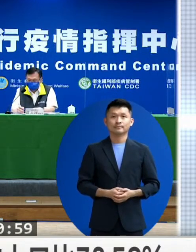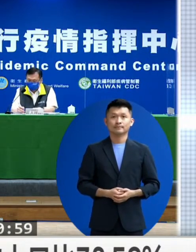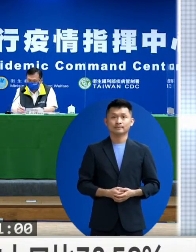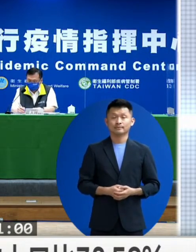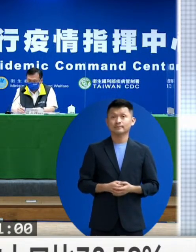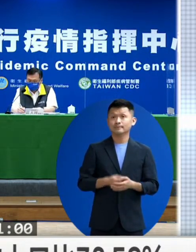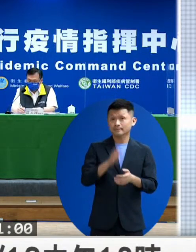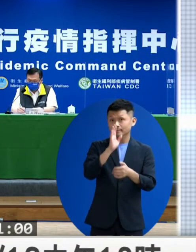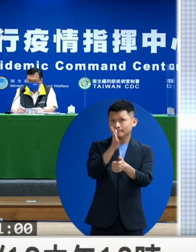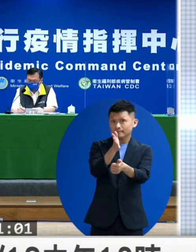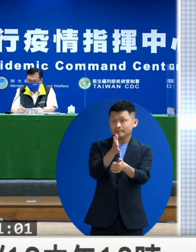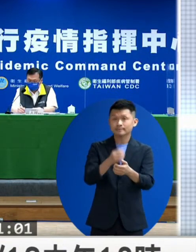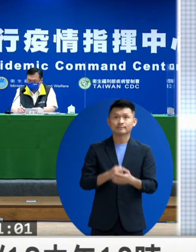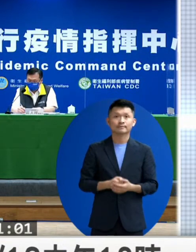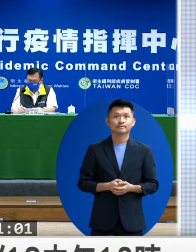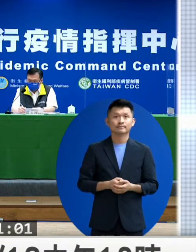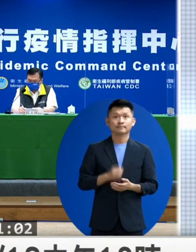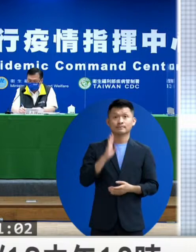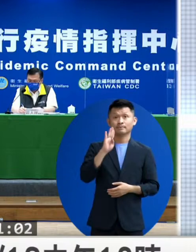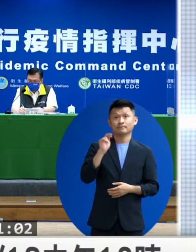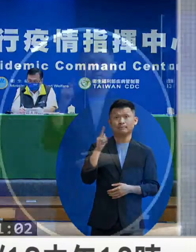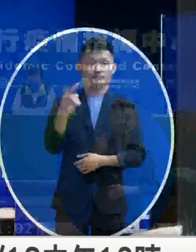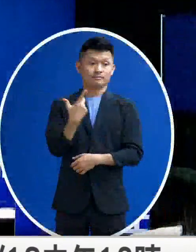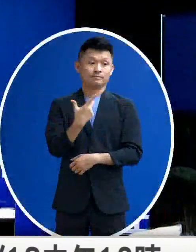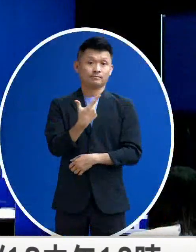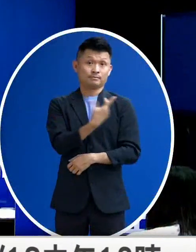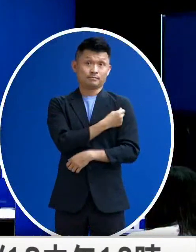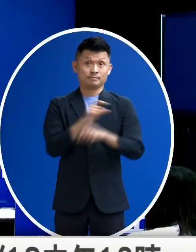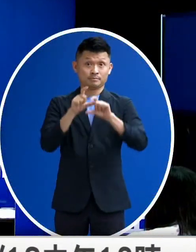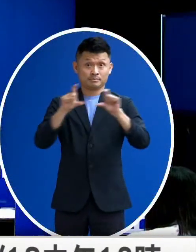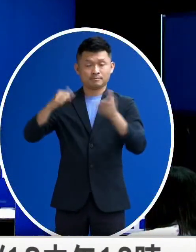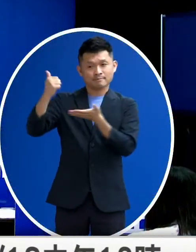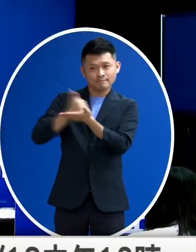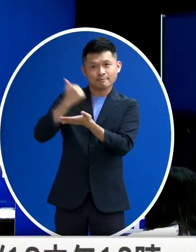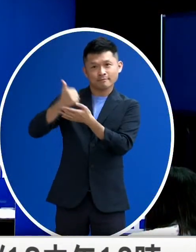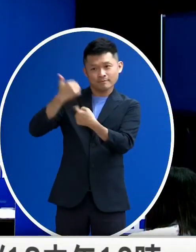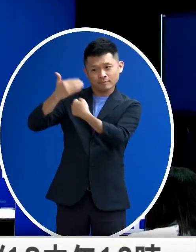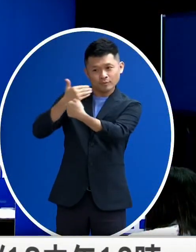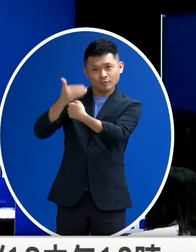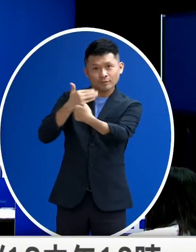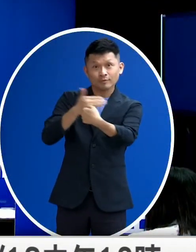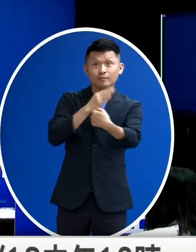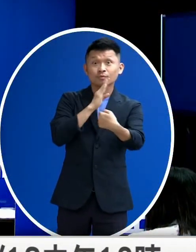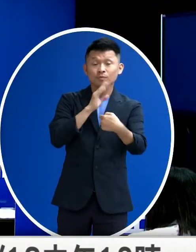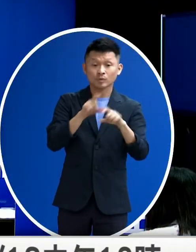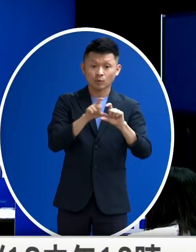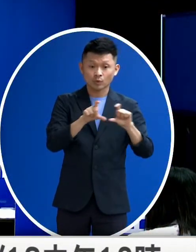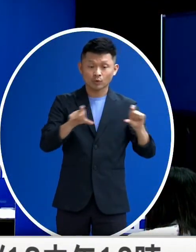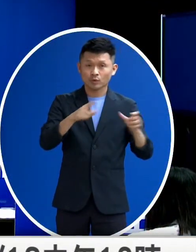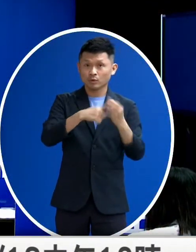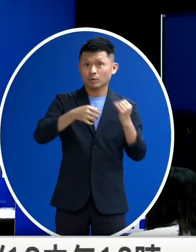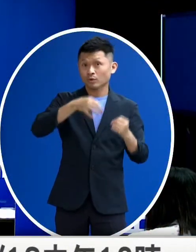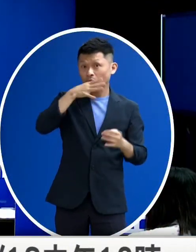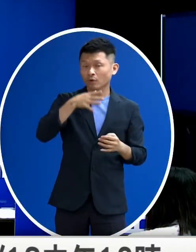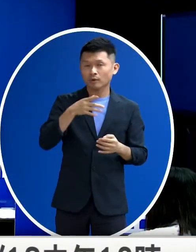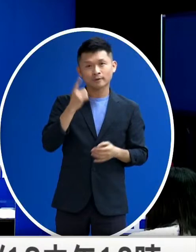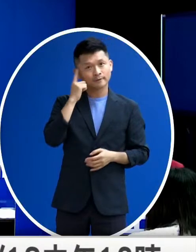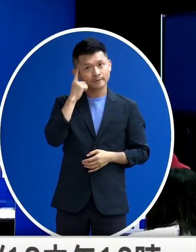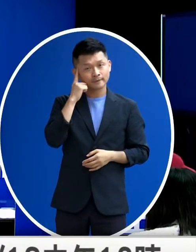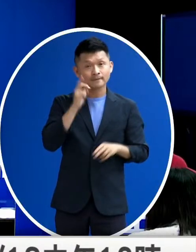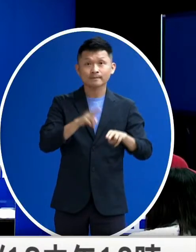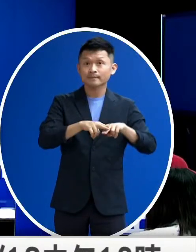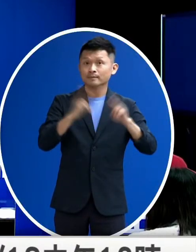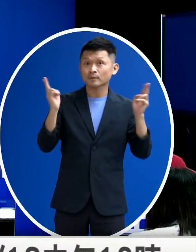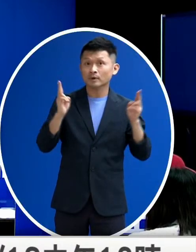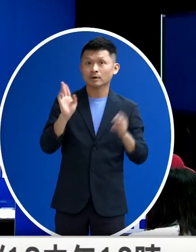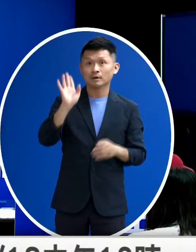周副好，请问一下，就是那个 BNT 现在陆续到货嘛，那这个量好像还蛮充足的，那是不是会开放后